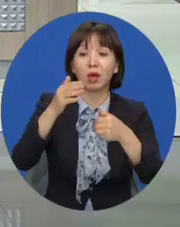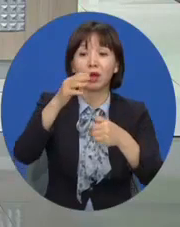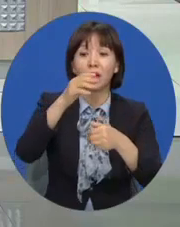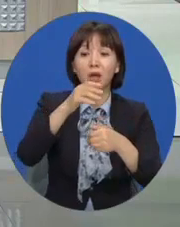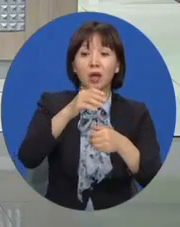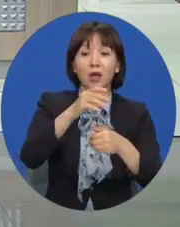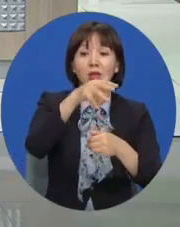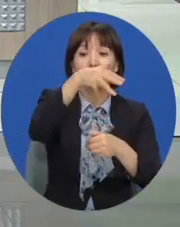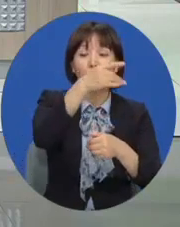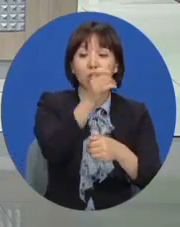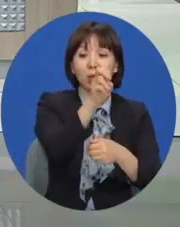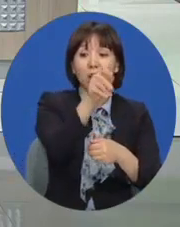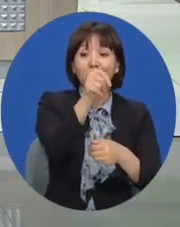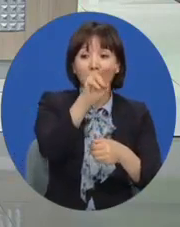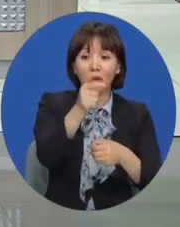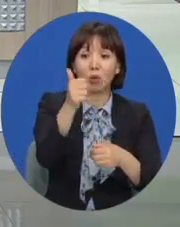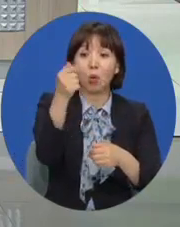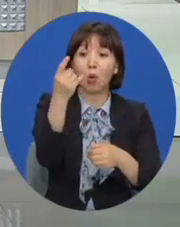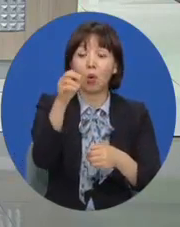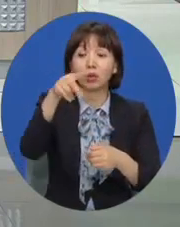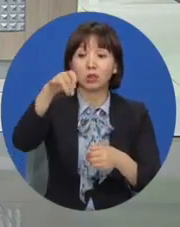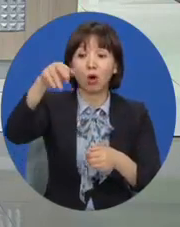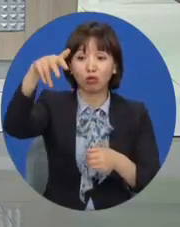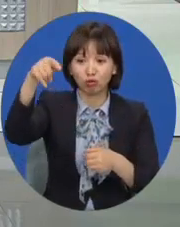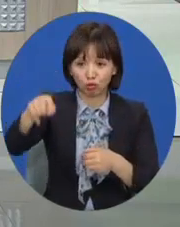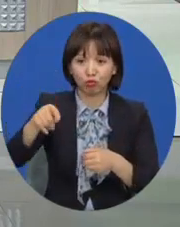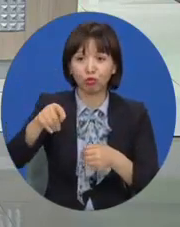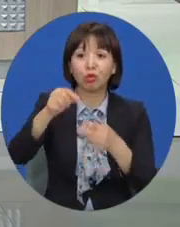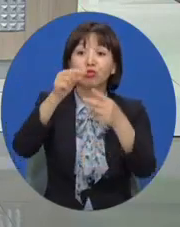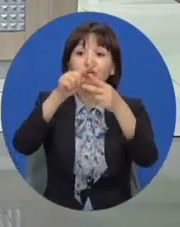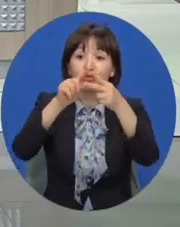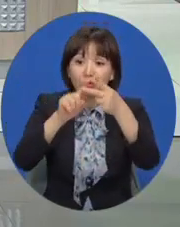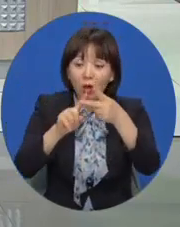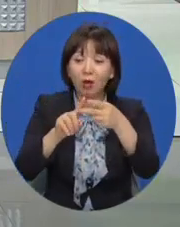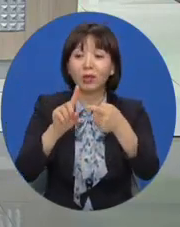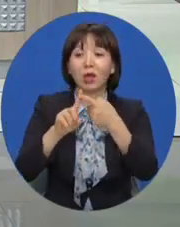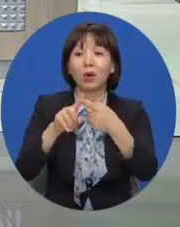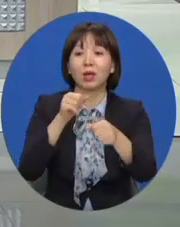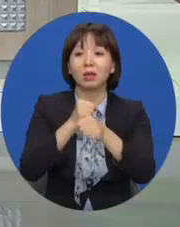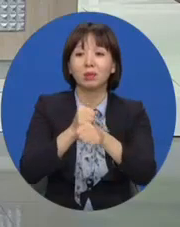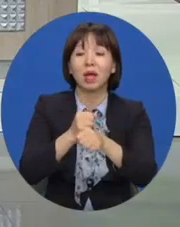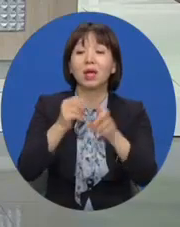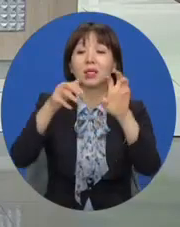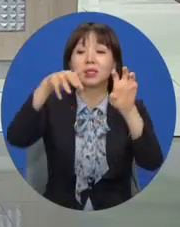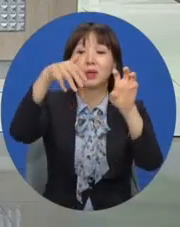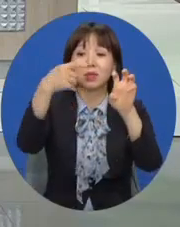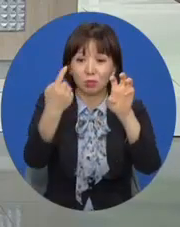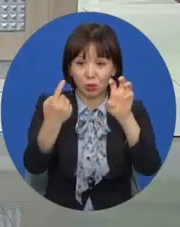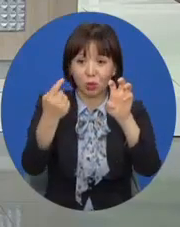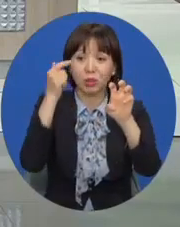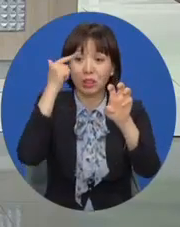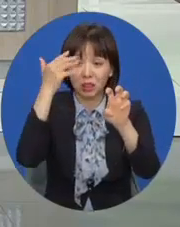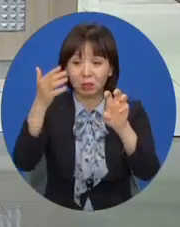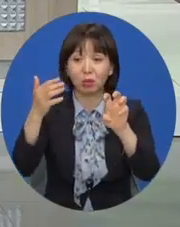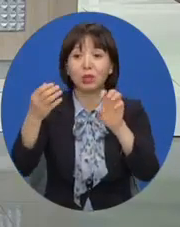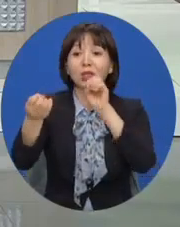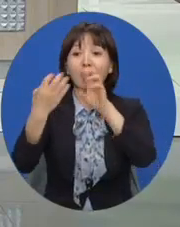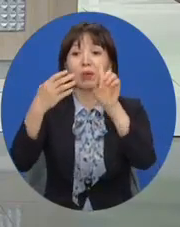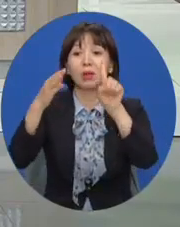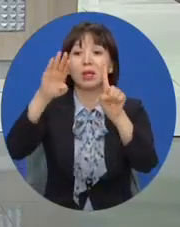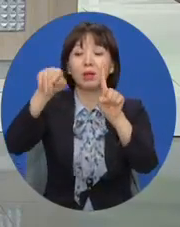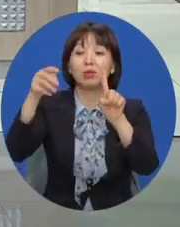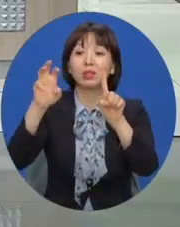그리고 홍성주 후보 이런 순서로 보충 질문하겠습니다. 아까 말씀드린 대로 질문은 30초 동안 그리고 답변은 1분 30초